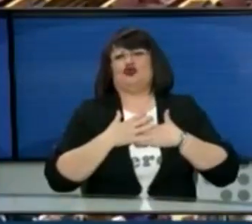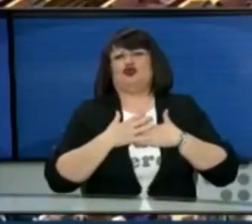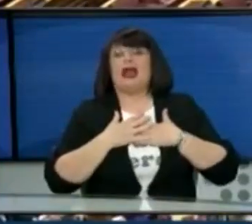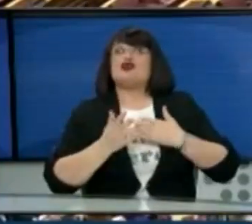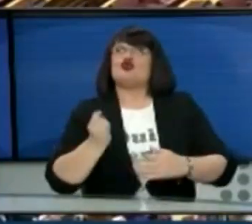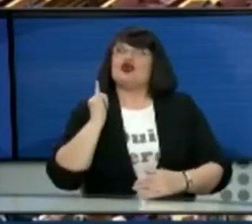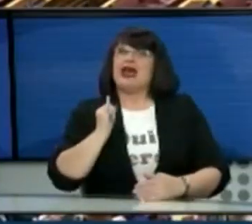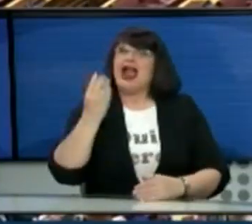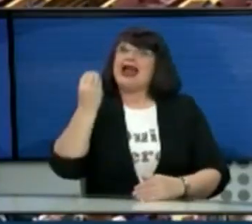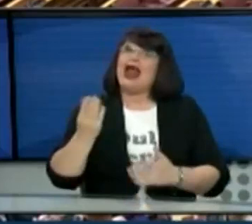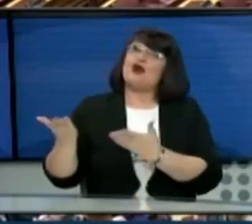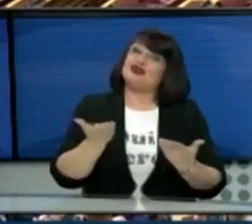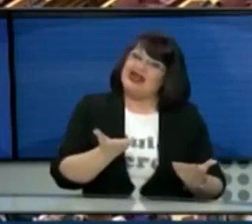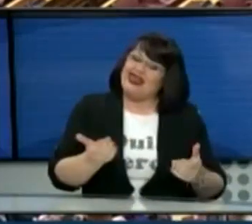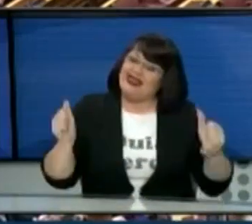λοιπόν,